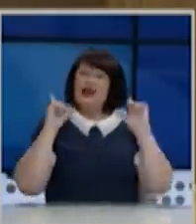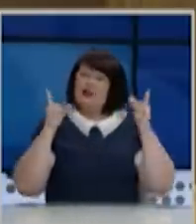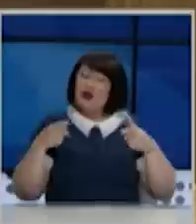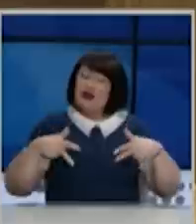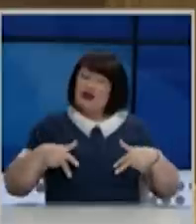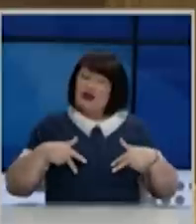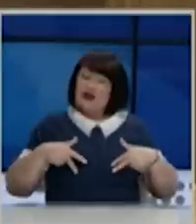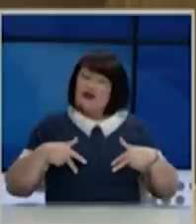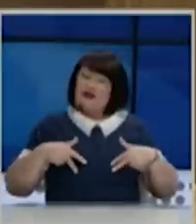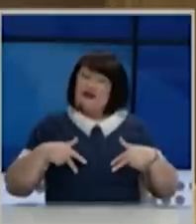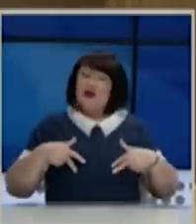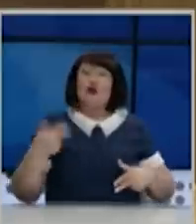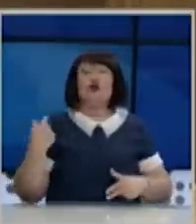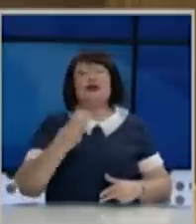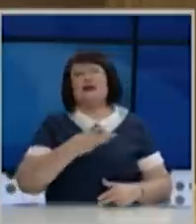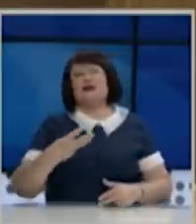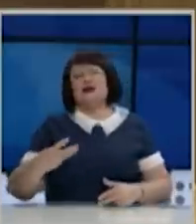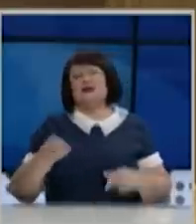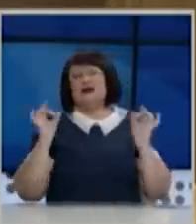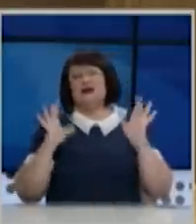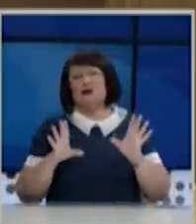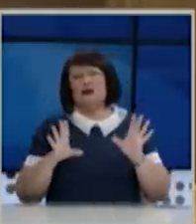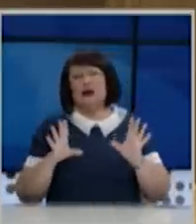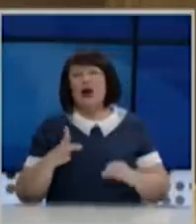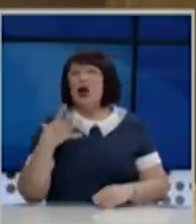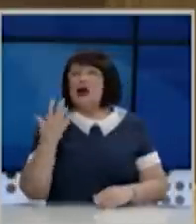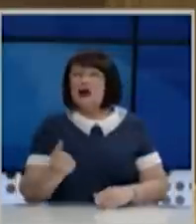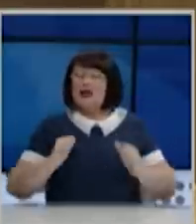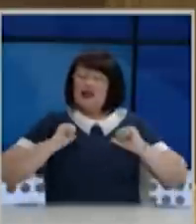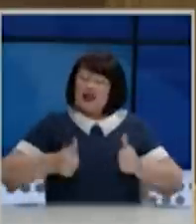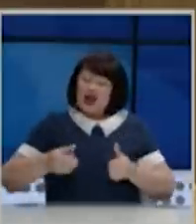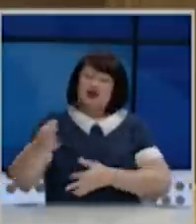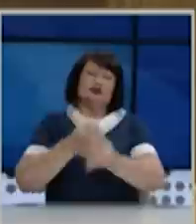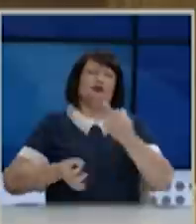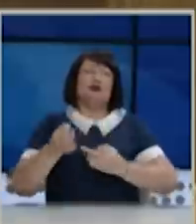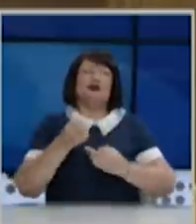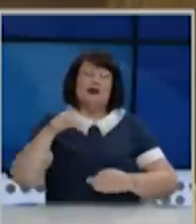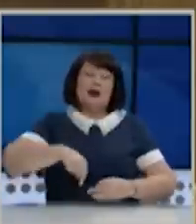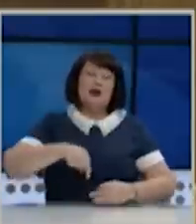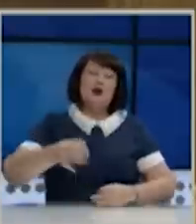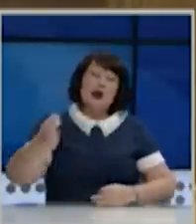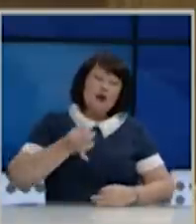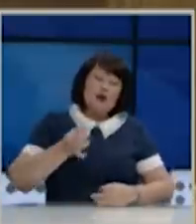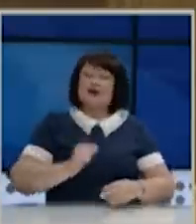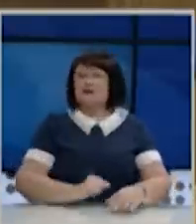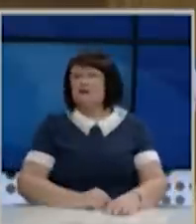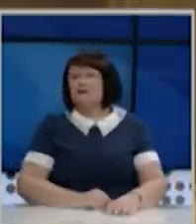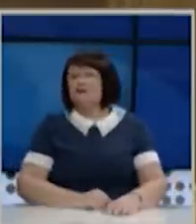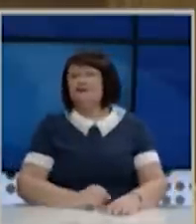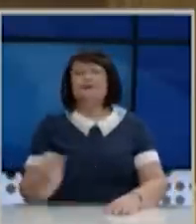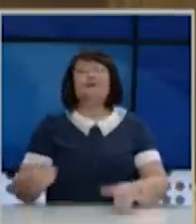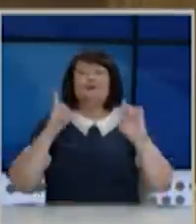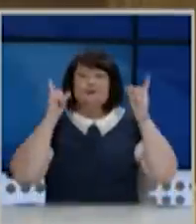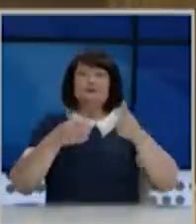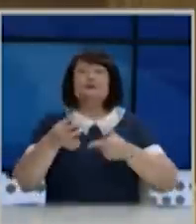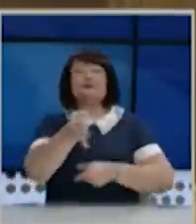Δημοκρατίας, ούτε και κάποια προηγούμενη. Αν είχατε, πάρτε το θάρρος και να επιτρέψει ο πρόεδρος να δείτε μας το πείτε. Και να μας πει και η Νέα Δημοκρατία